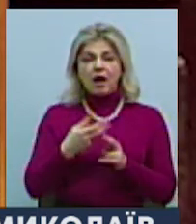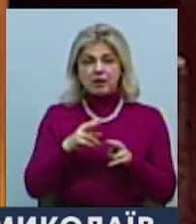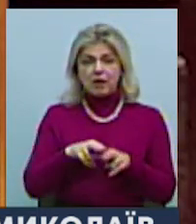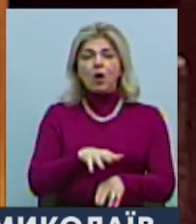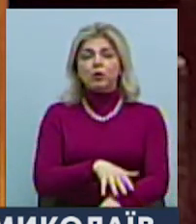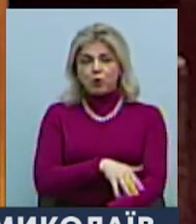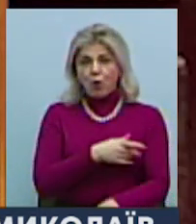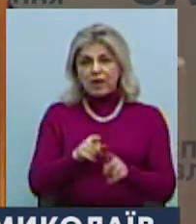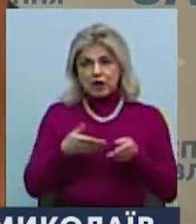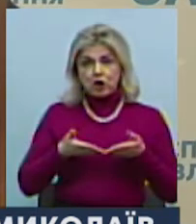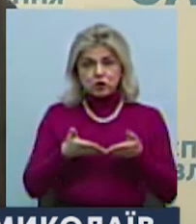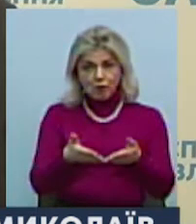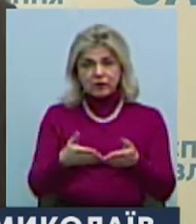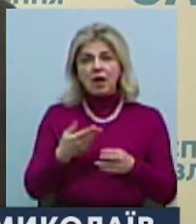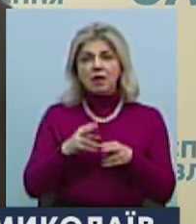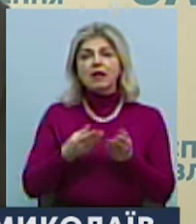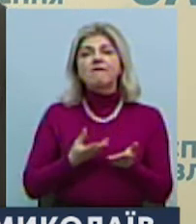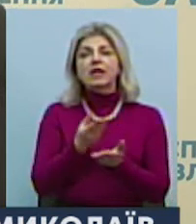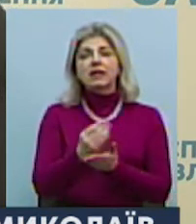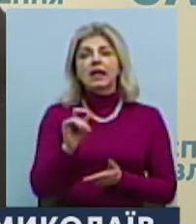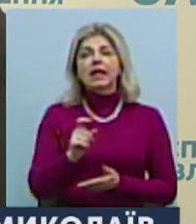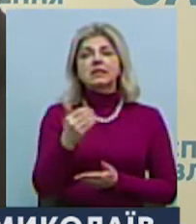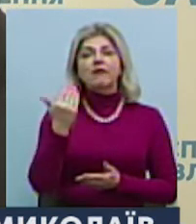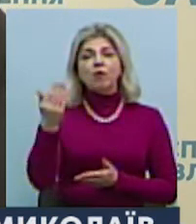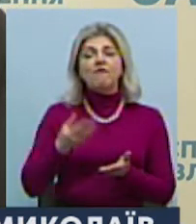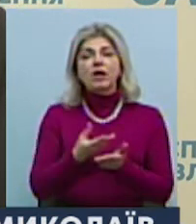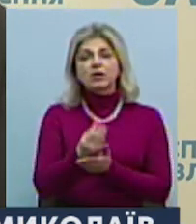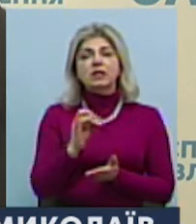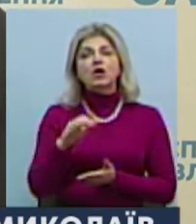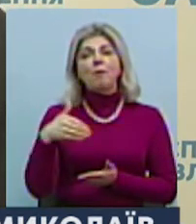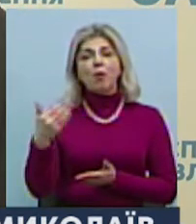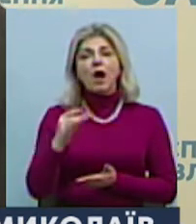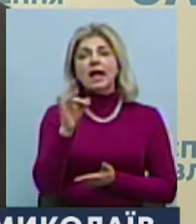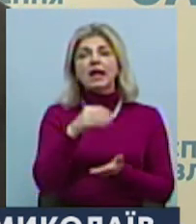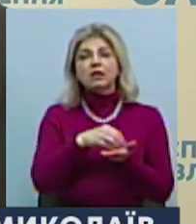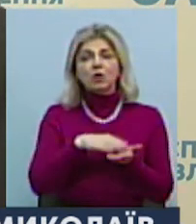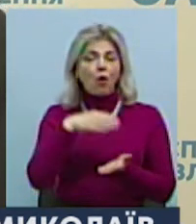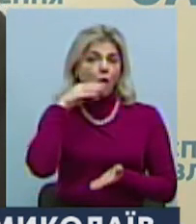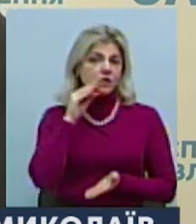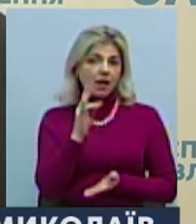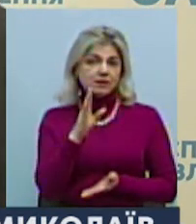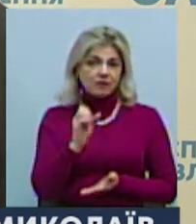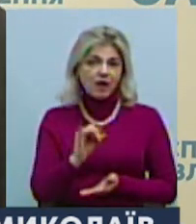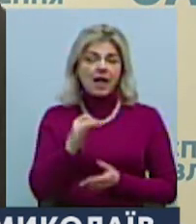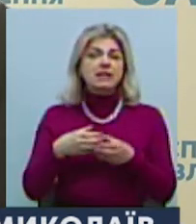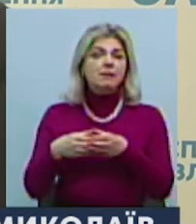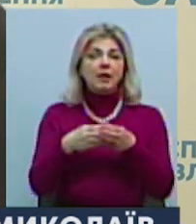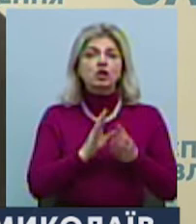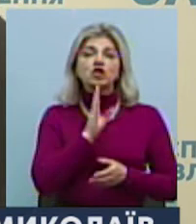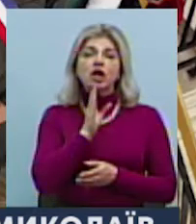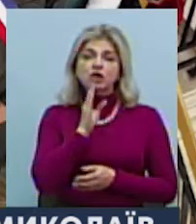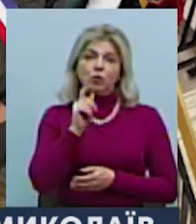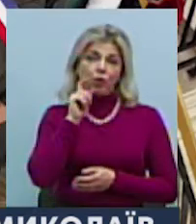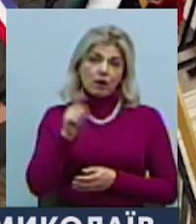човни. Фінансування було з боку ордена Івана Сірка, фінансування було з боку реєстрового козацтва, фінансування було від спілки жінок України.